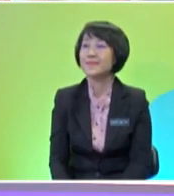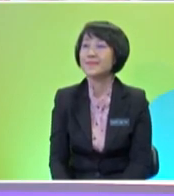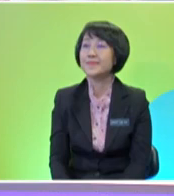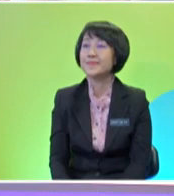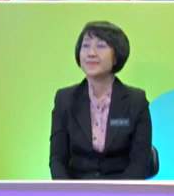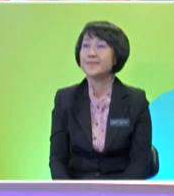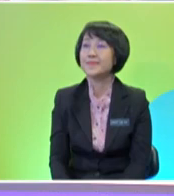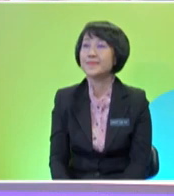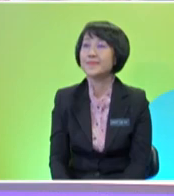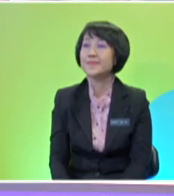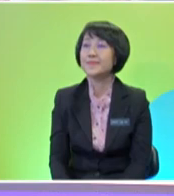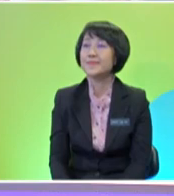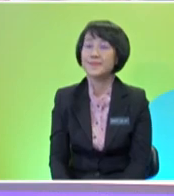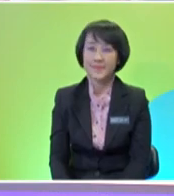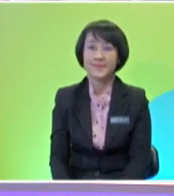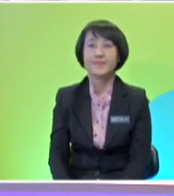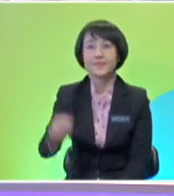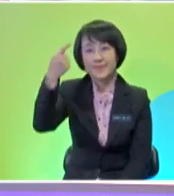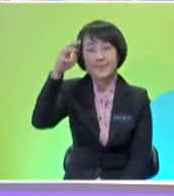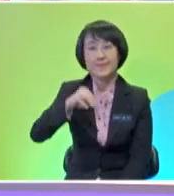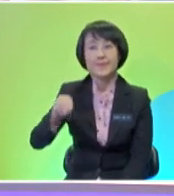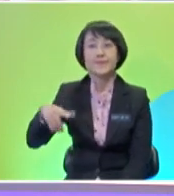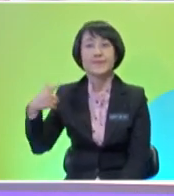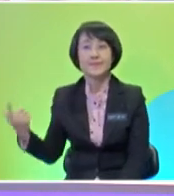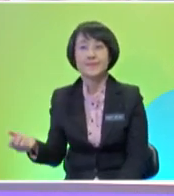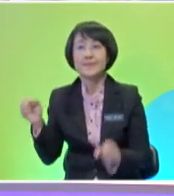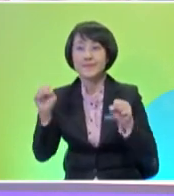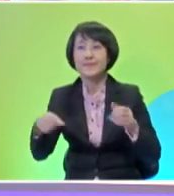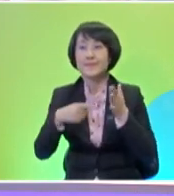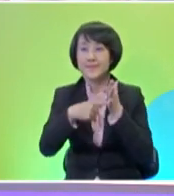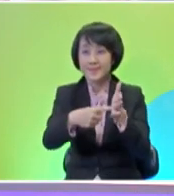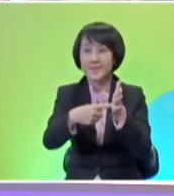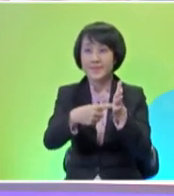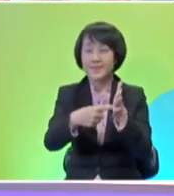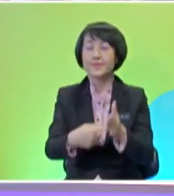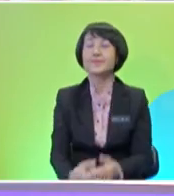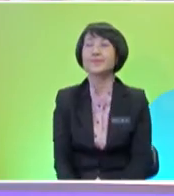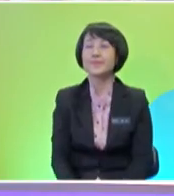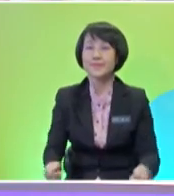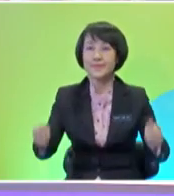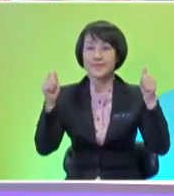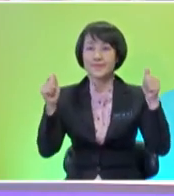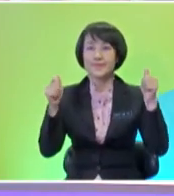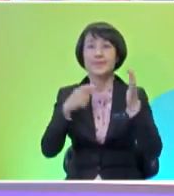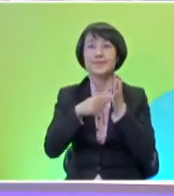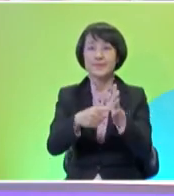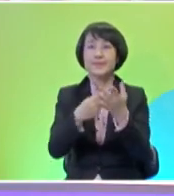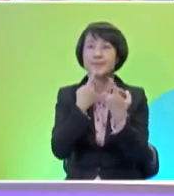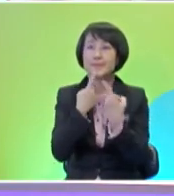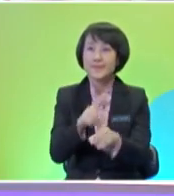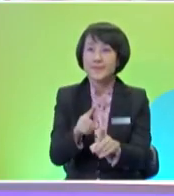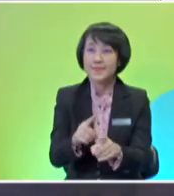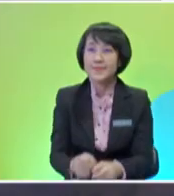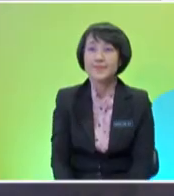mungkin untuk murid-murid yang lain kalau udah siap pun boleh tunjuk sama-sama ya